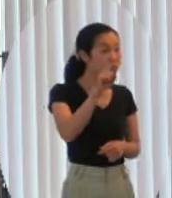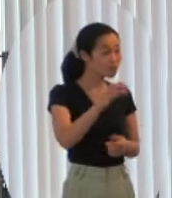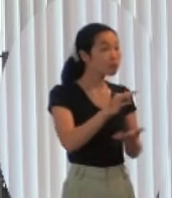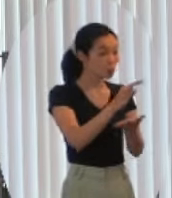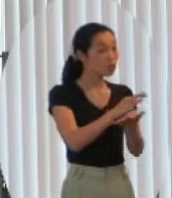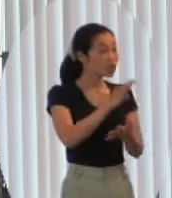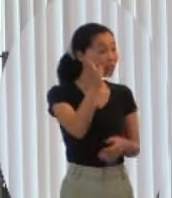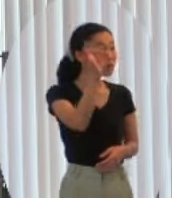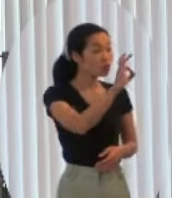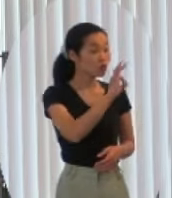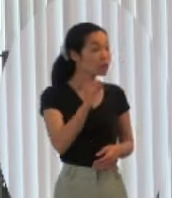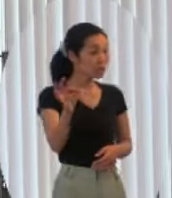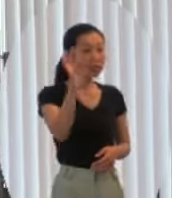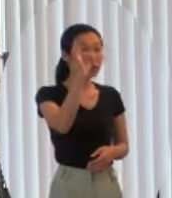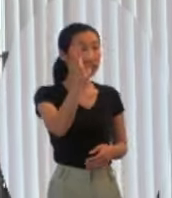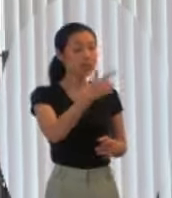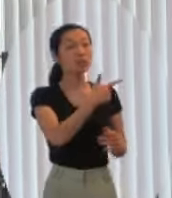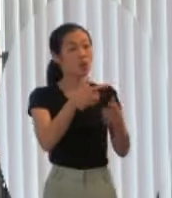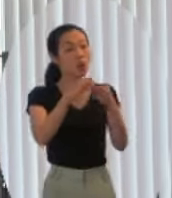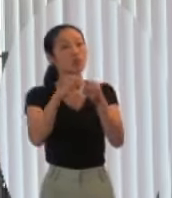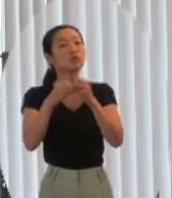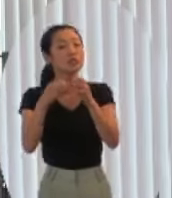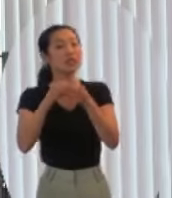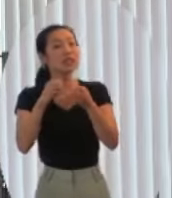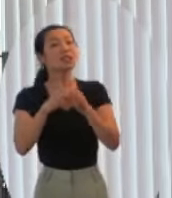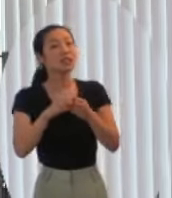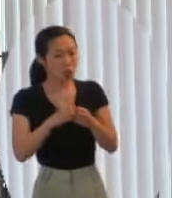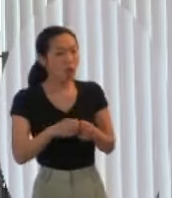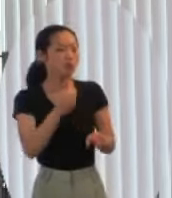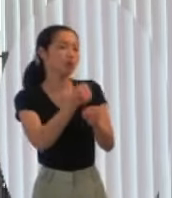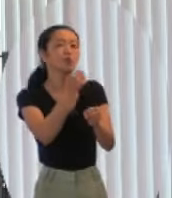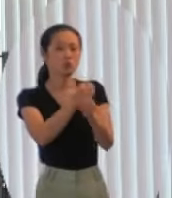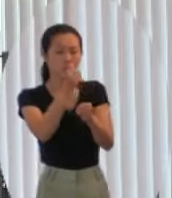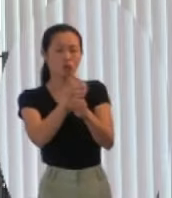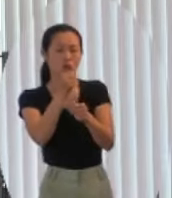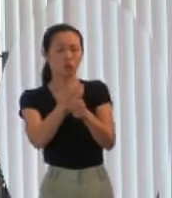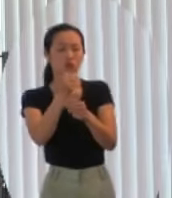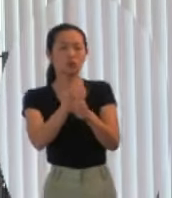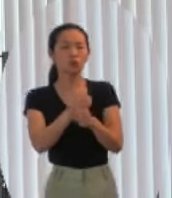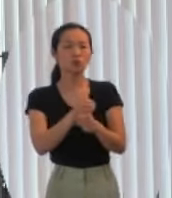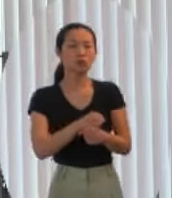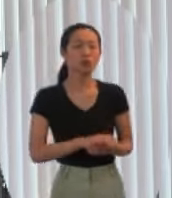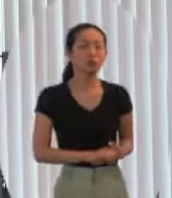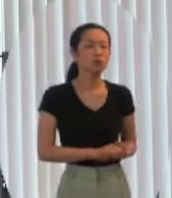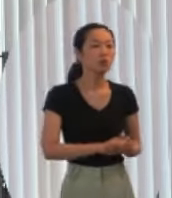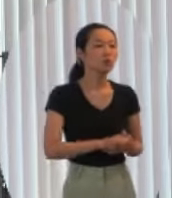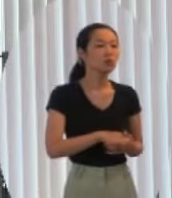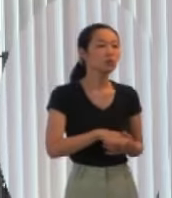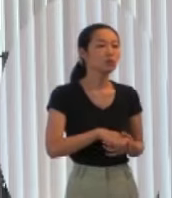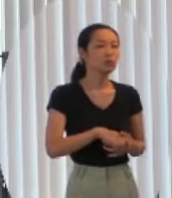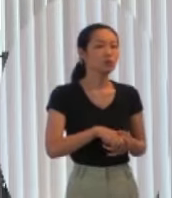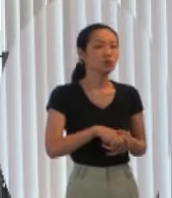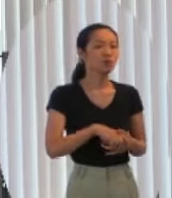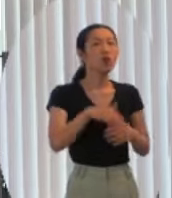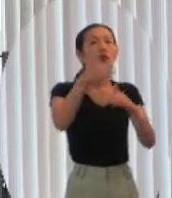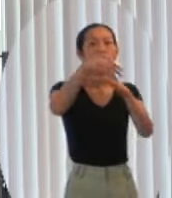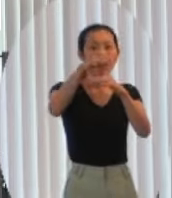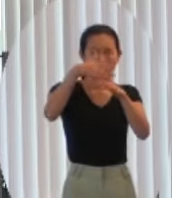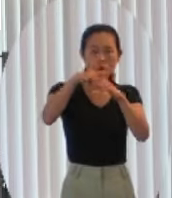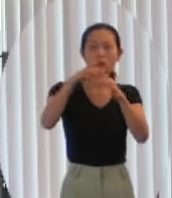が始まろうとしています。その一部は今パレスチナで、イスラエルとガザ地区